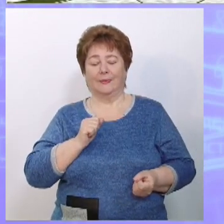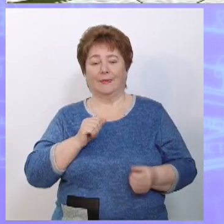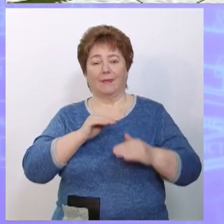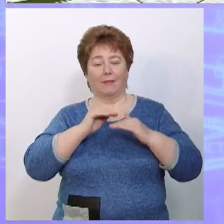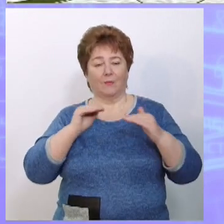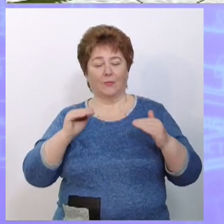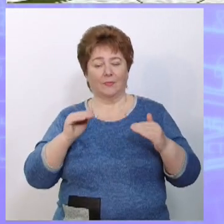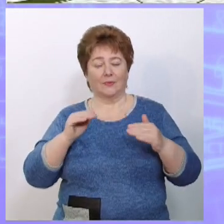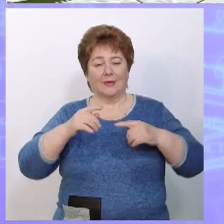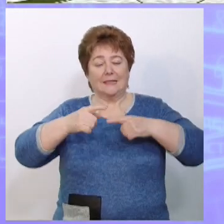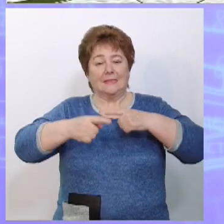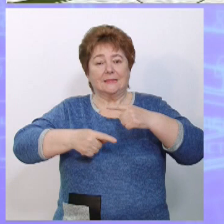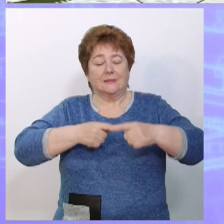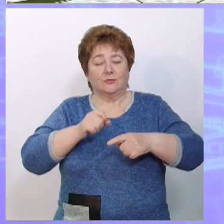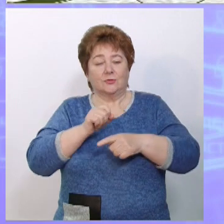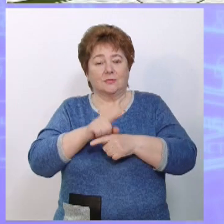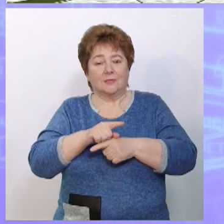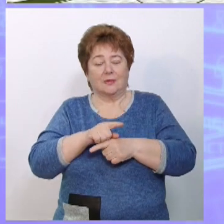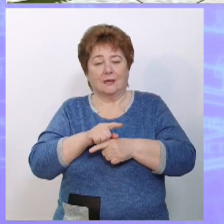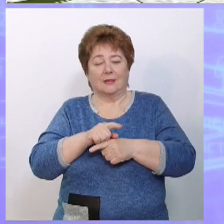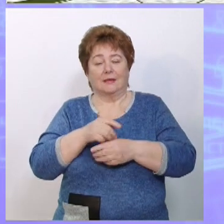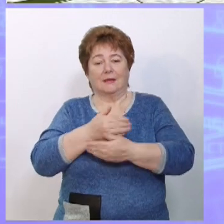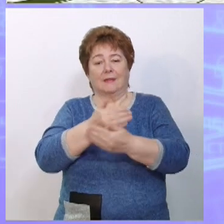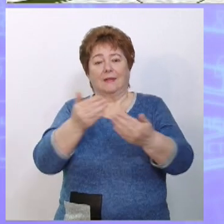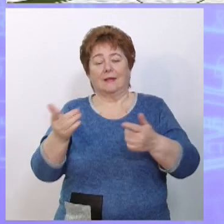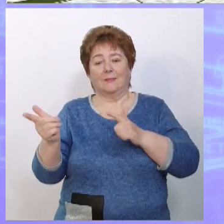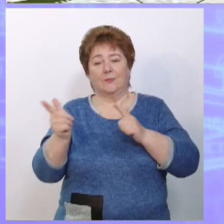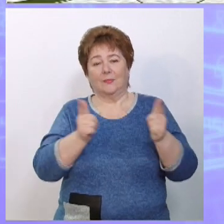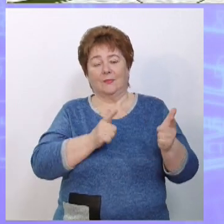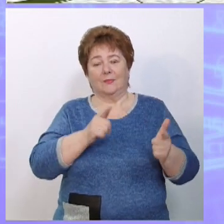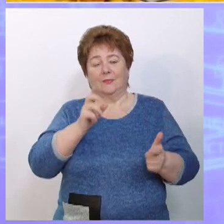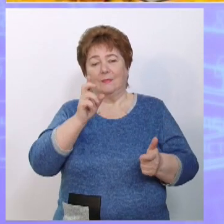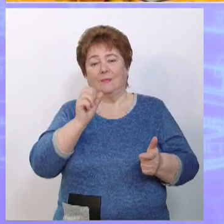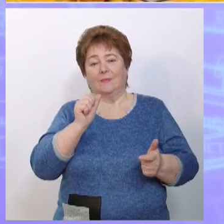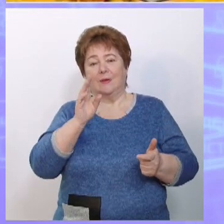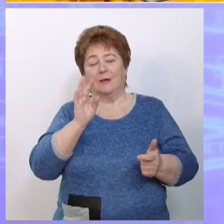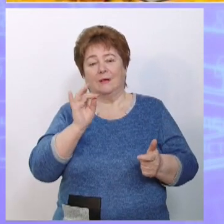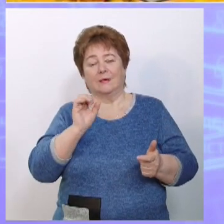Ребята, а следующее задание для нас приготовил Бараш.